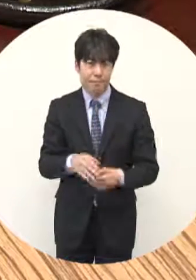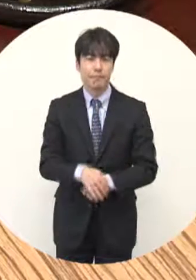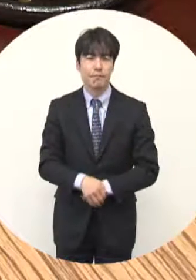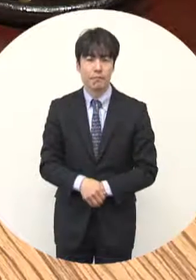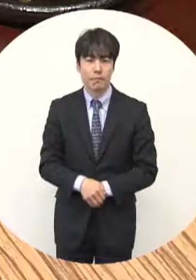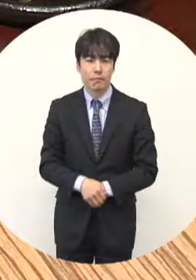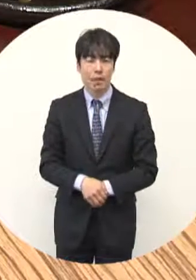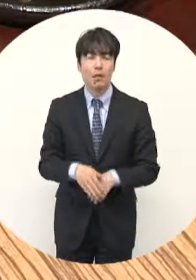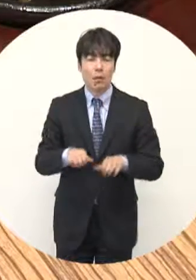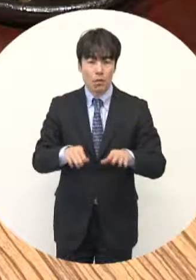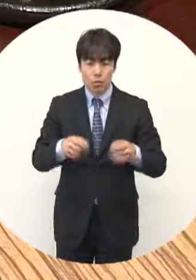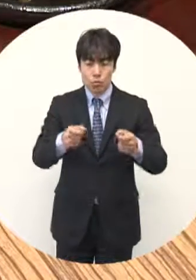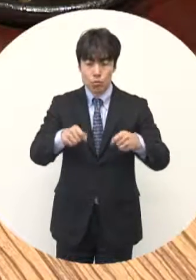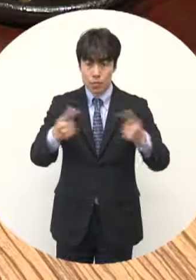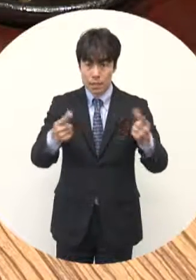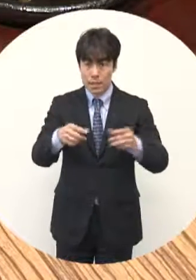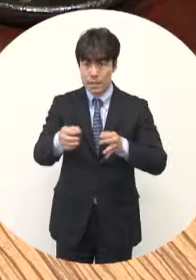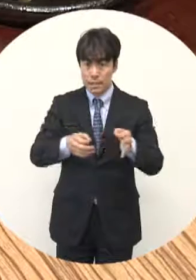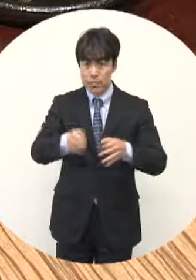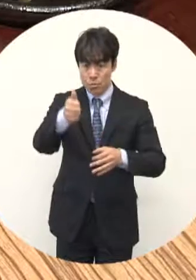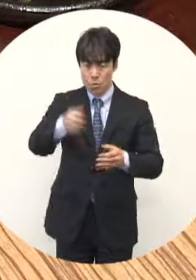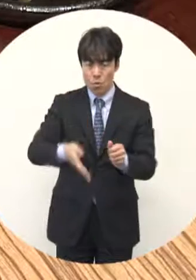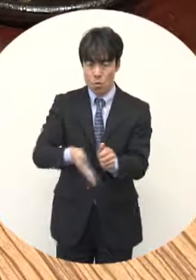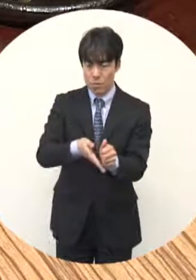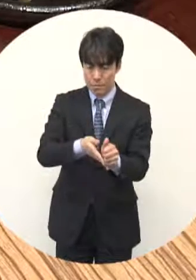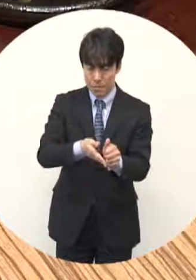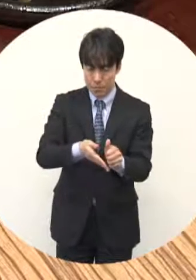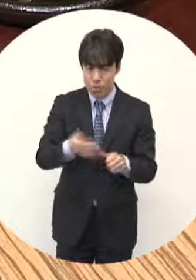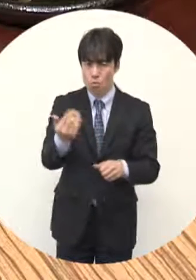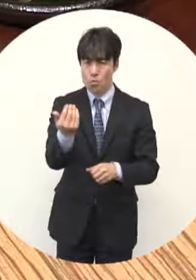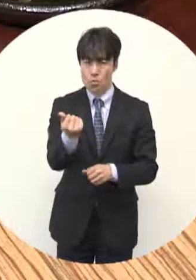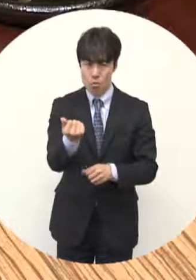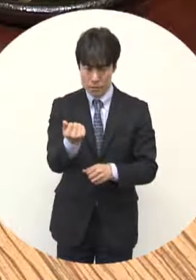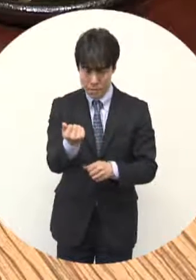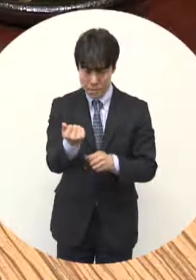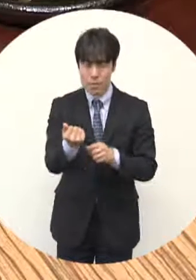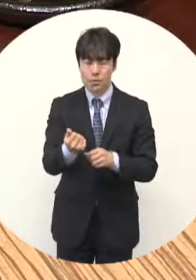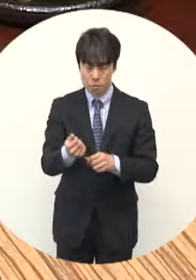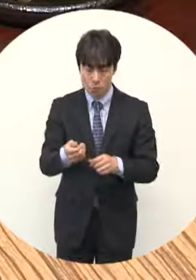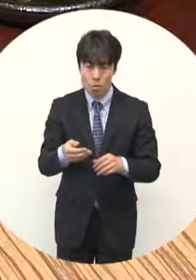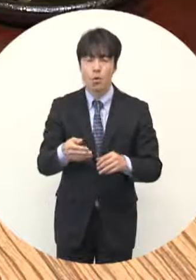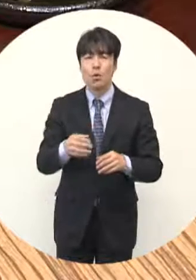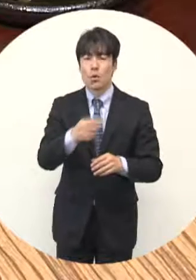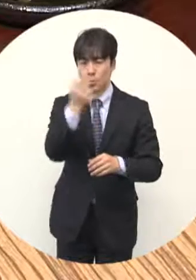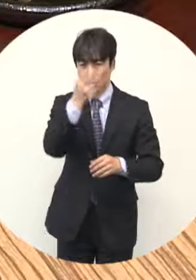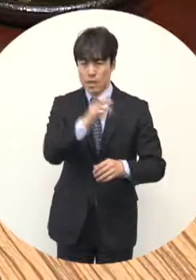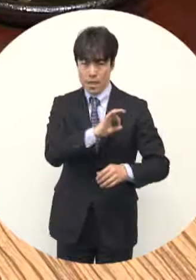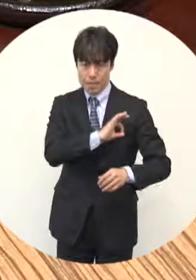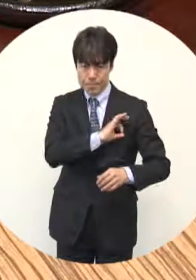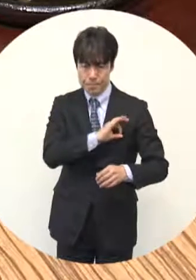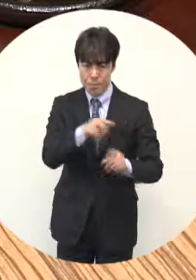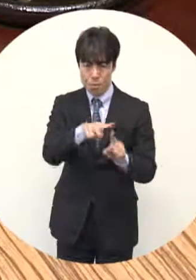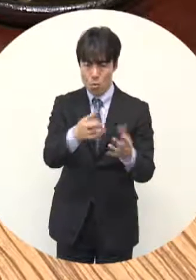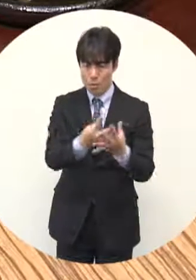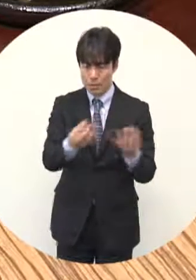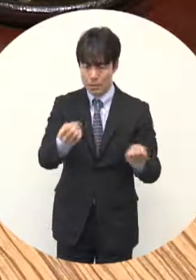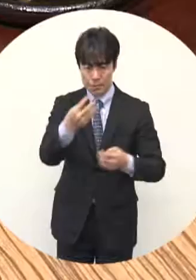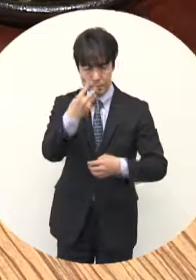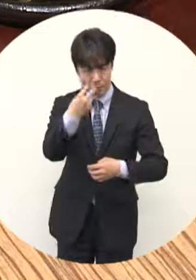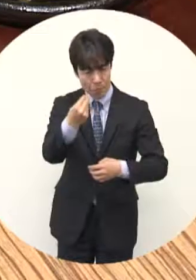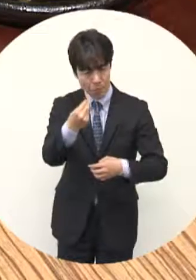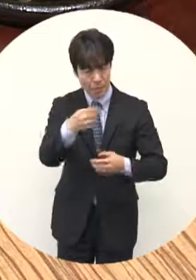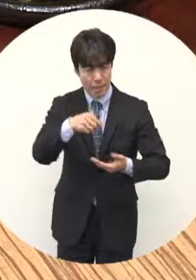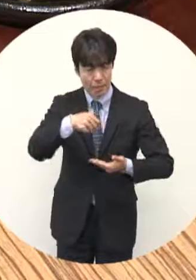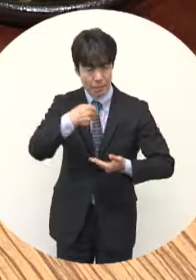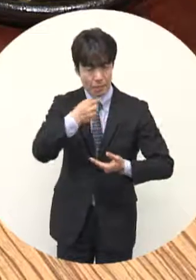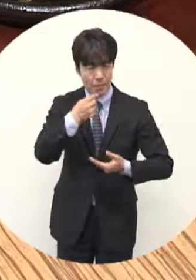今回は鈴木店長おすすめの満天焼き餃子と、コシグルウォーカー調査員小沢さんが気になった熱烈